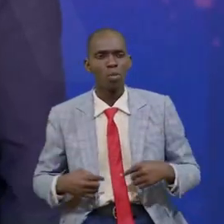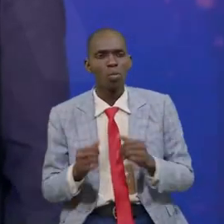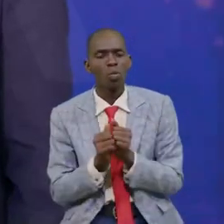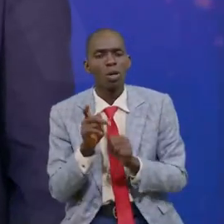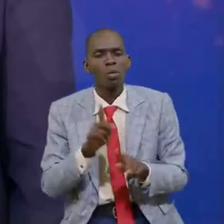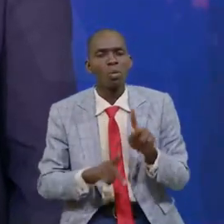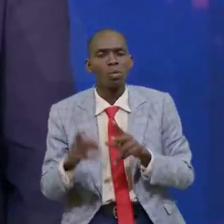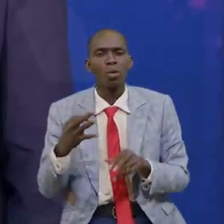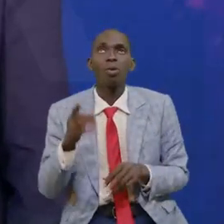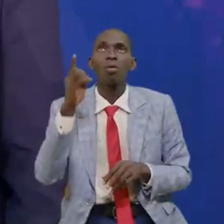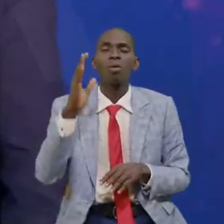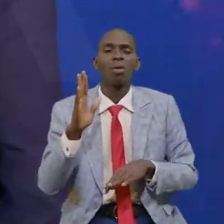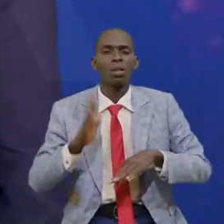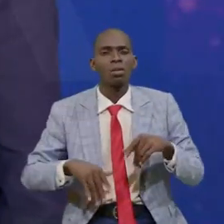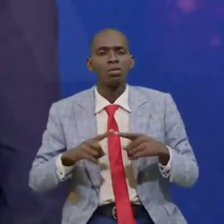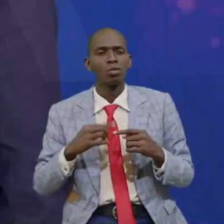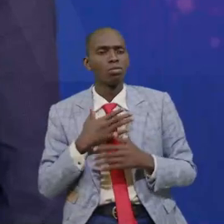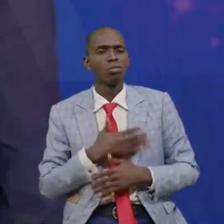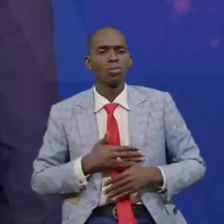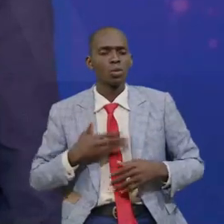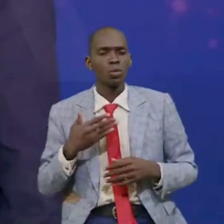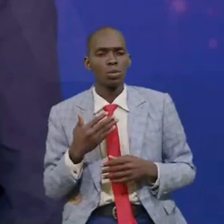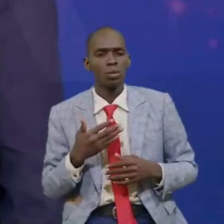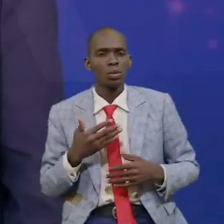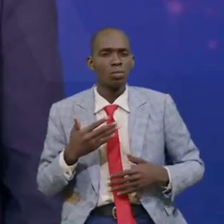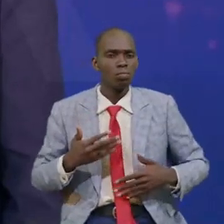un temps la jouissance du péché.